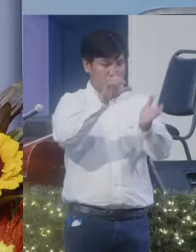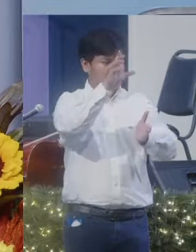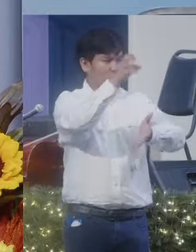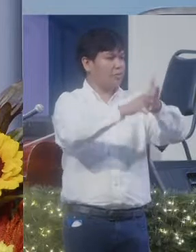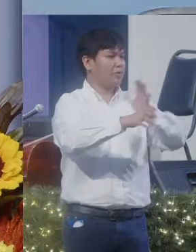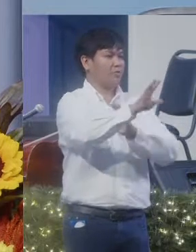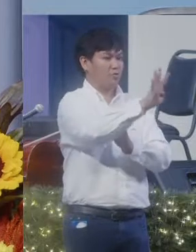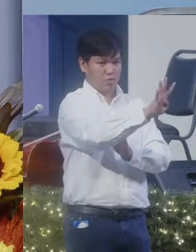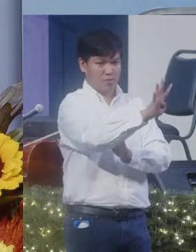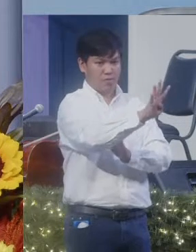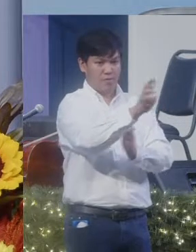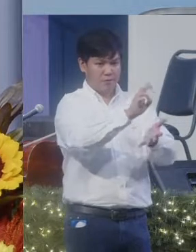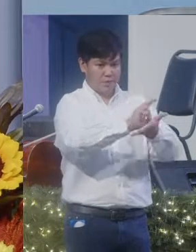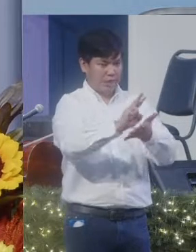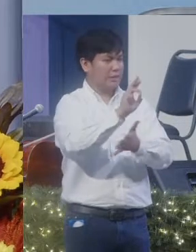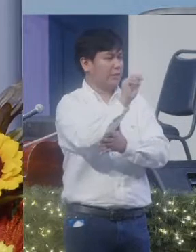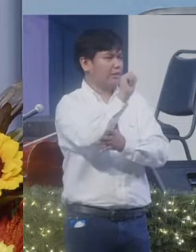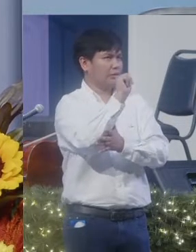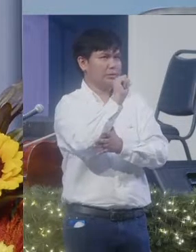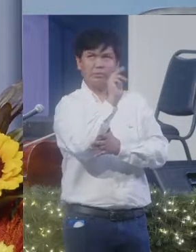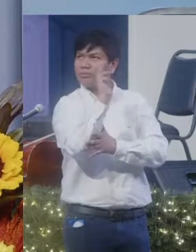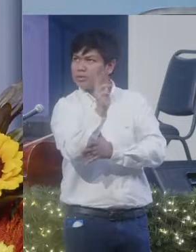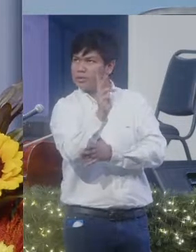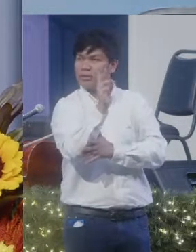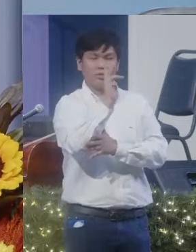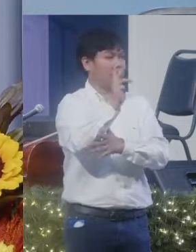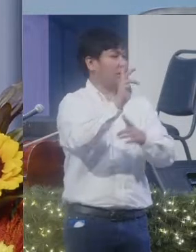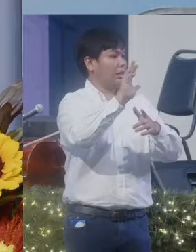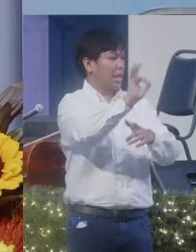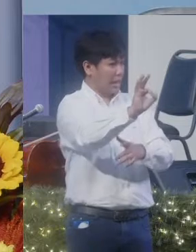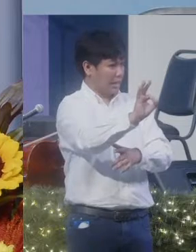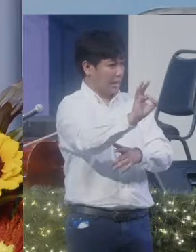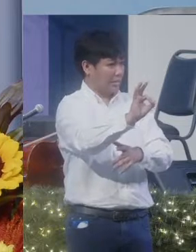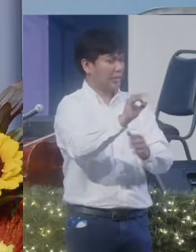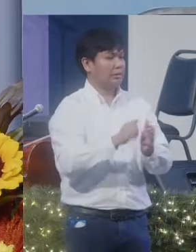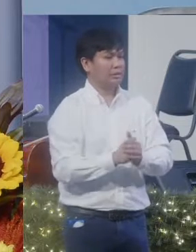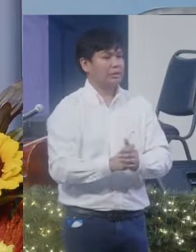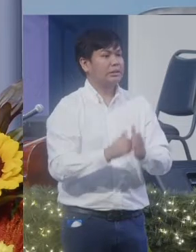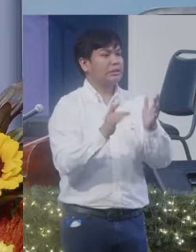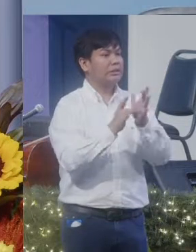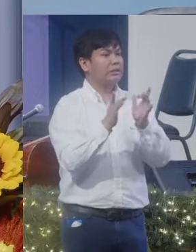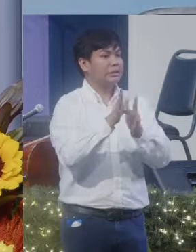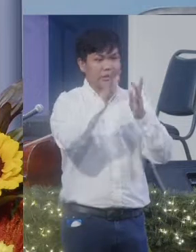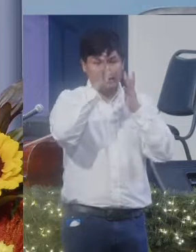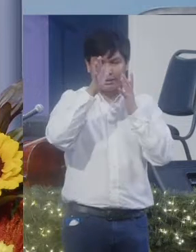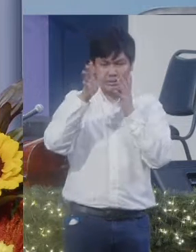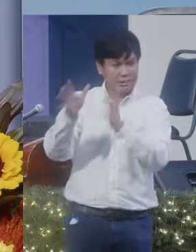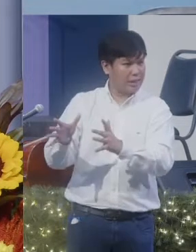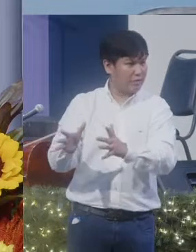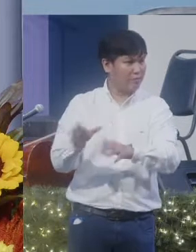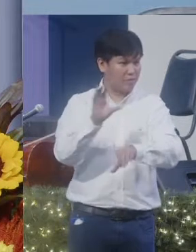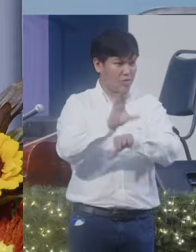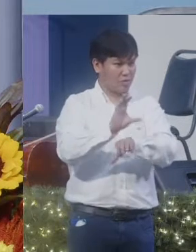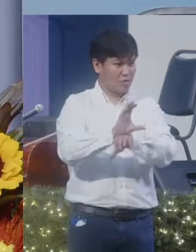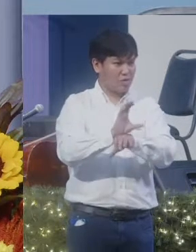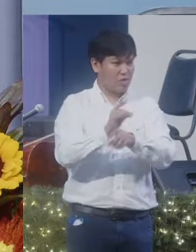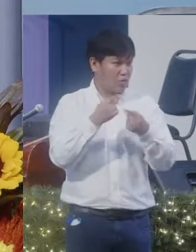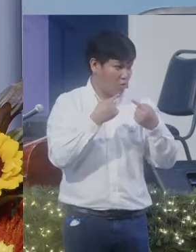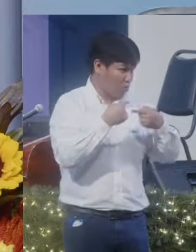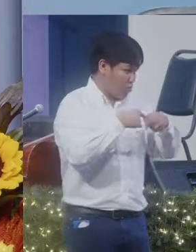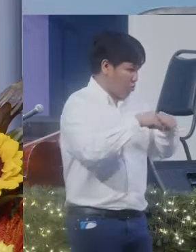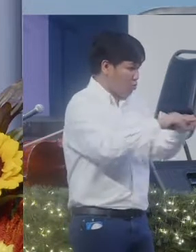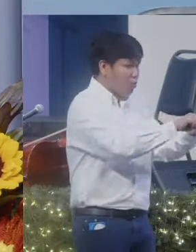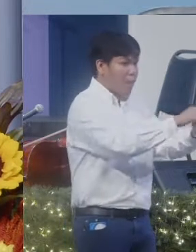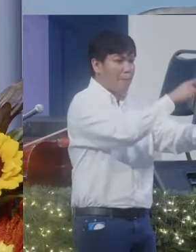chapter 4, verses 38 to 39, nakita natin doon, "And he arose and left the synagogue and entered